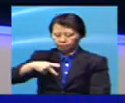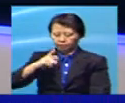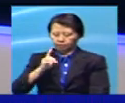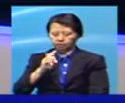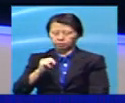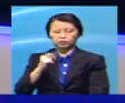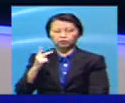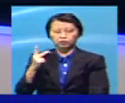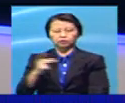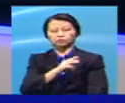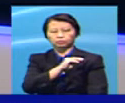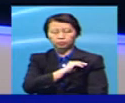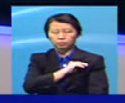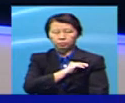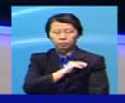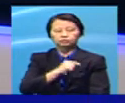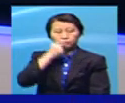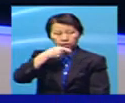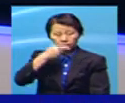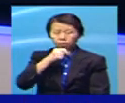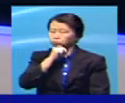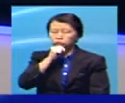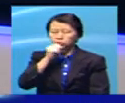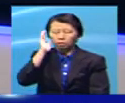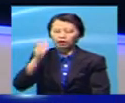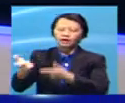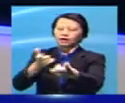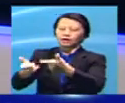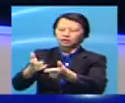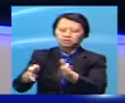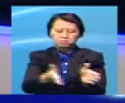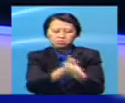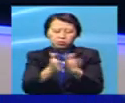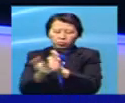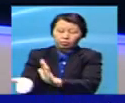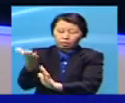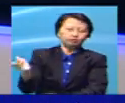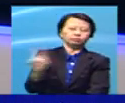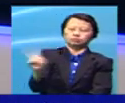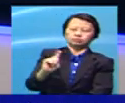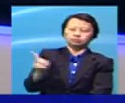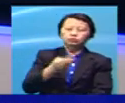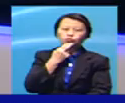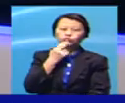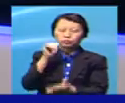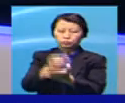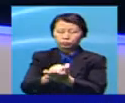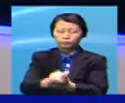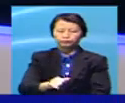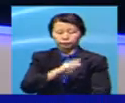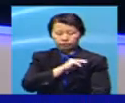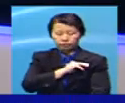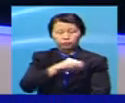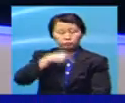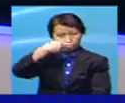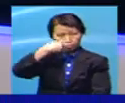Koperasi dan Kepenggunaan KPDNKK tidak akan melayan sebarang permintaan untuk kenaikan harga gula ketika ini. Tegas menterinya